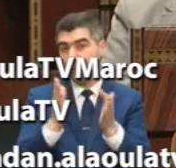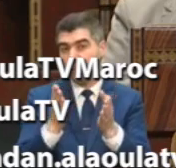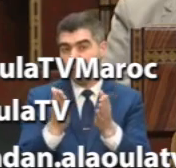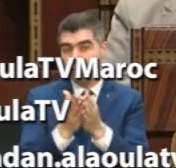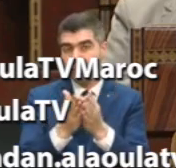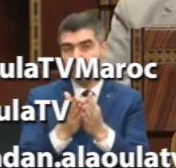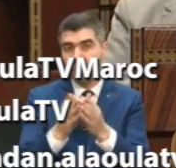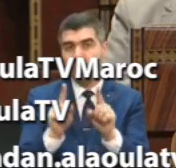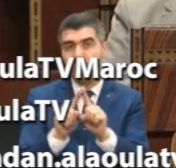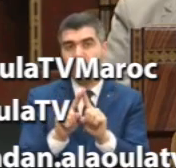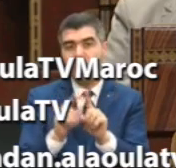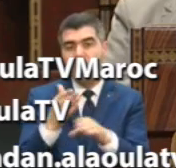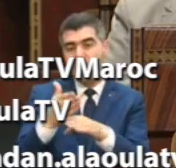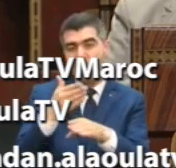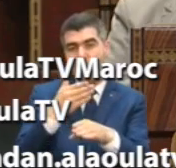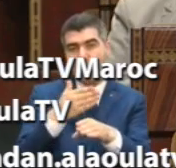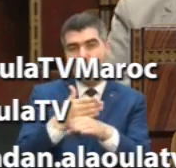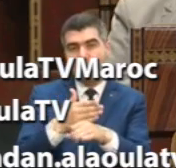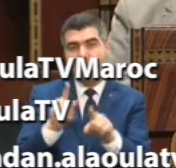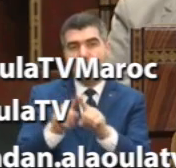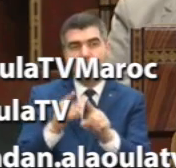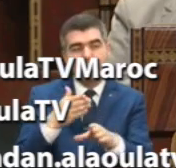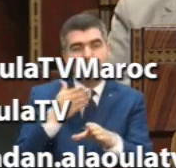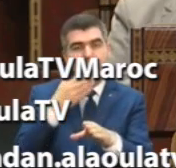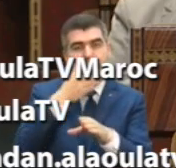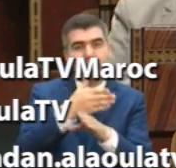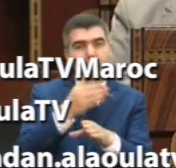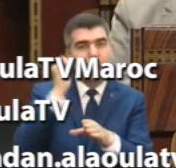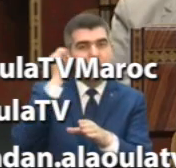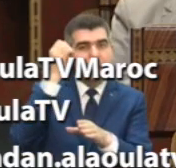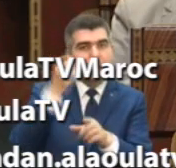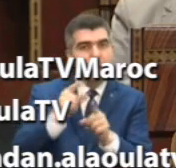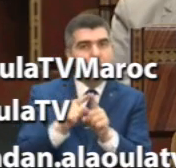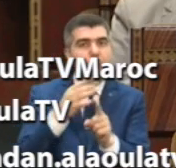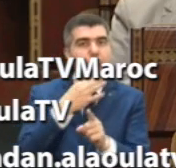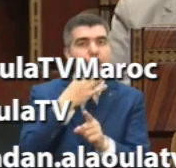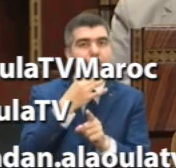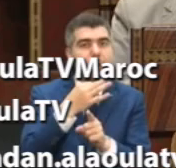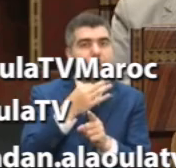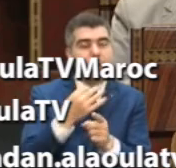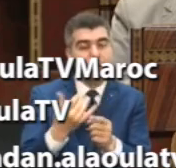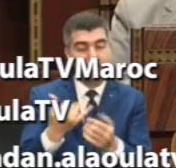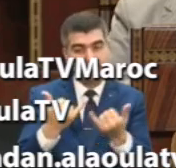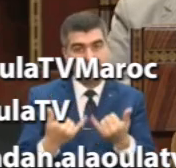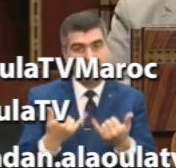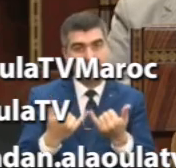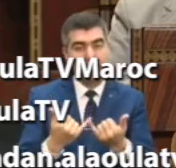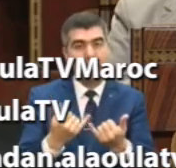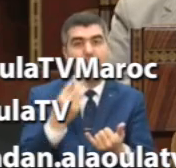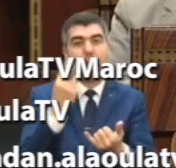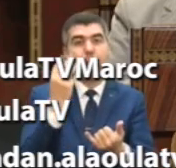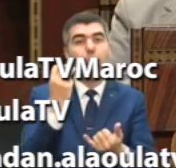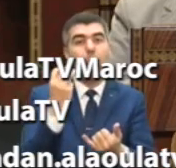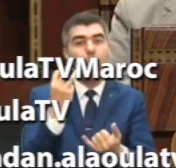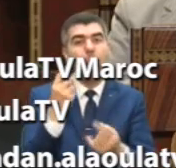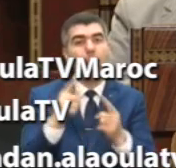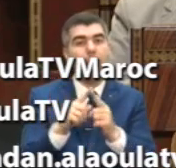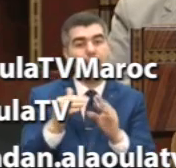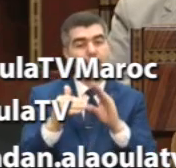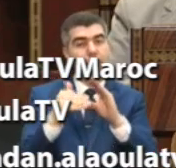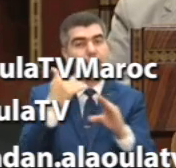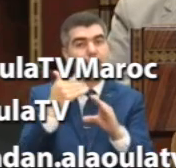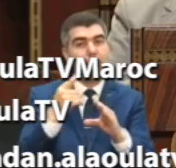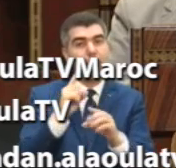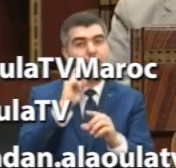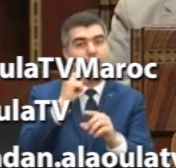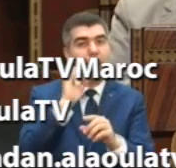مضى الناس يدخلوا المراكز ديال التكوين وتتوصلوا بالمنح ديالهم بسلاسة، الآن مضت ثلاثة الأشهر والناس ما توصلوش،